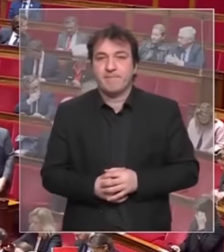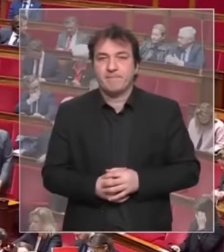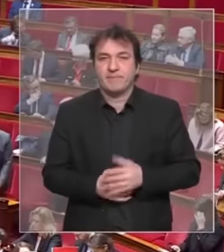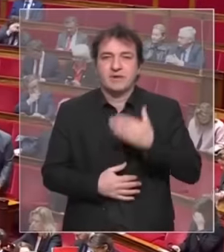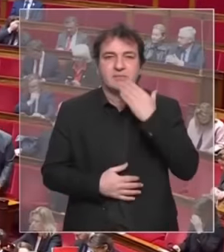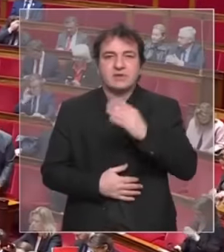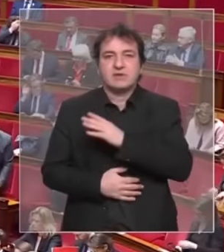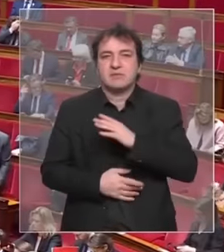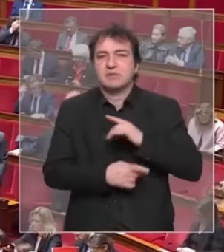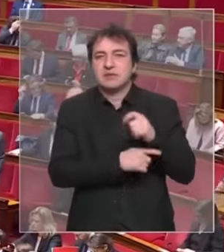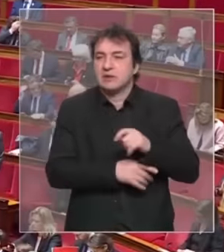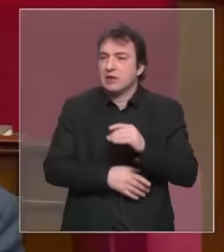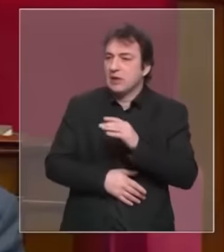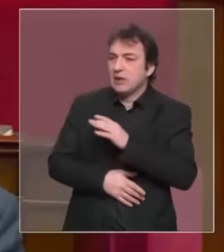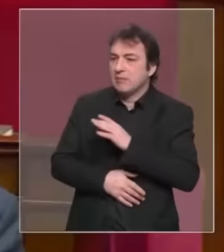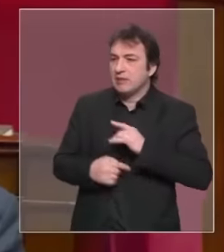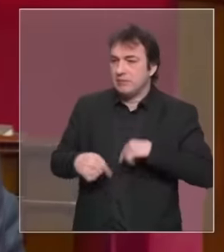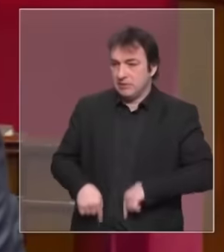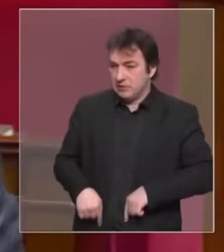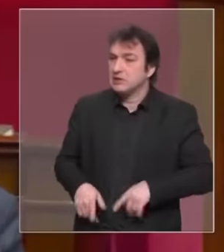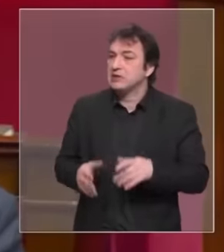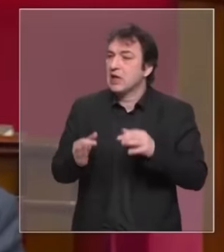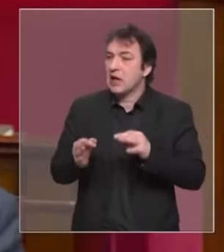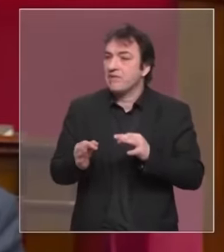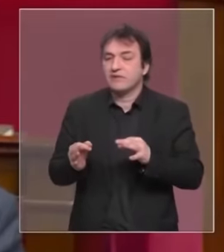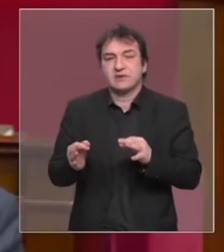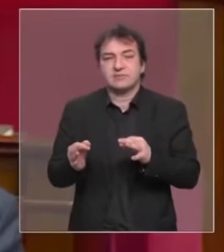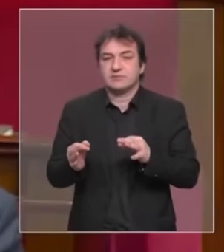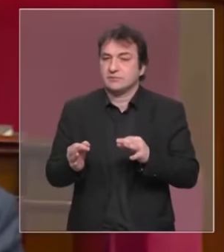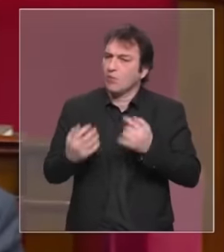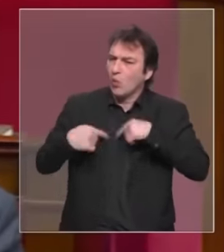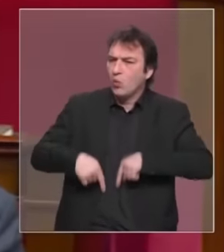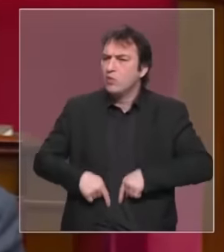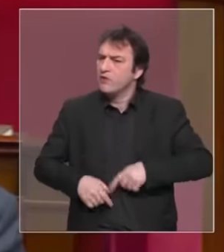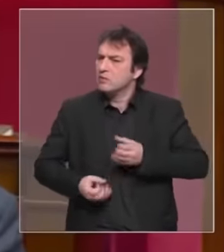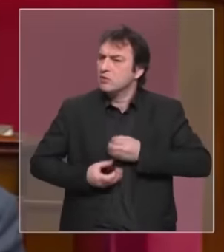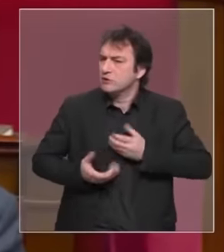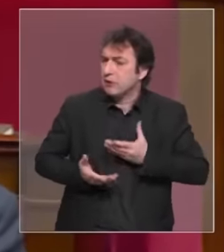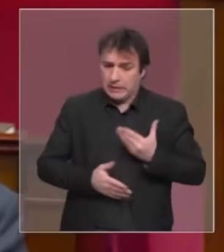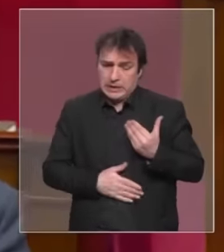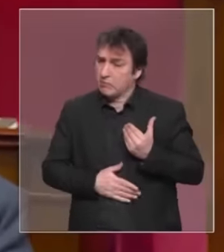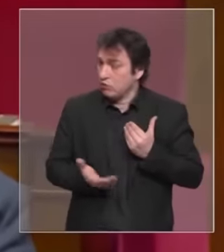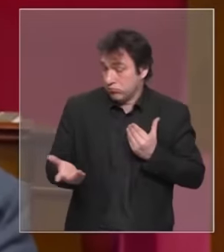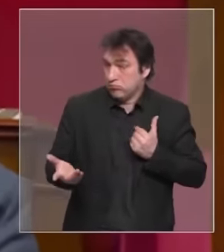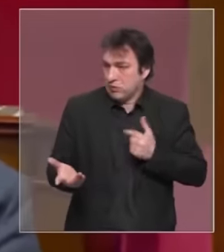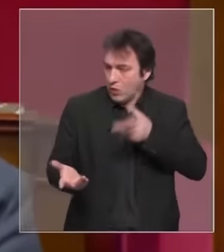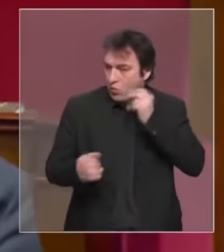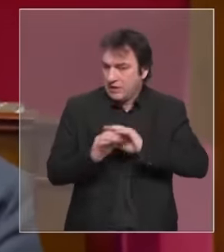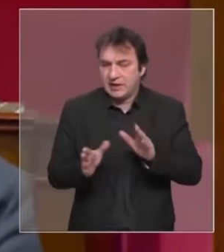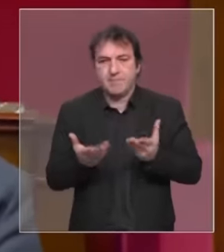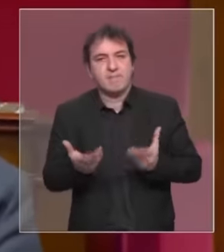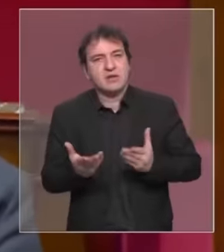Merci Madame la Présidente. Madame la Ministre, j'ai bien entendu les prises de position du gouvernement ces derniers jours, mais je crois que maintenant nous devons